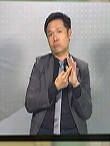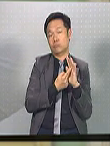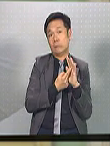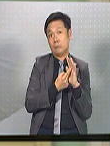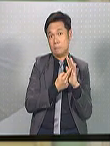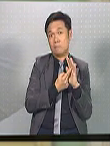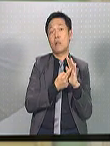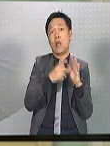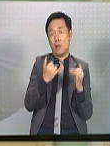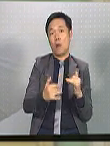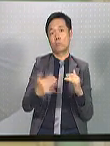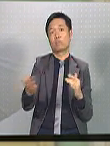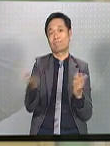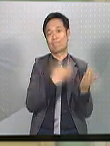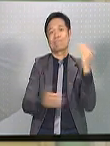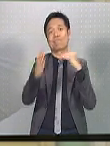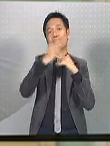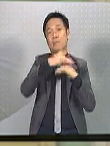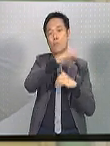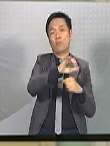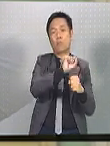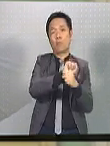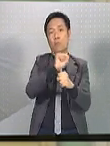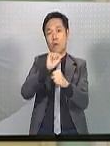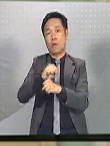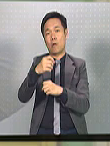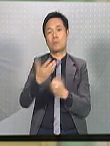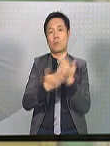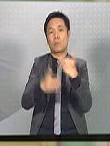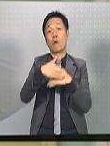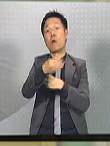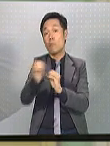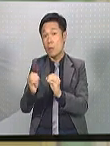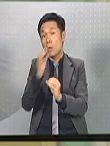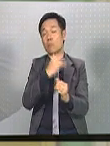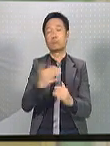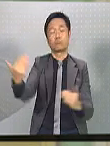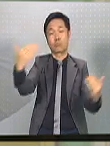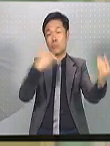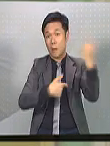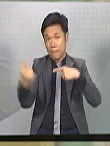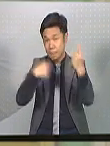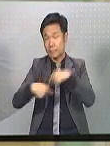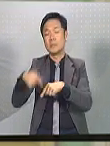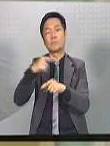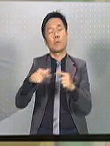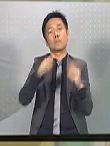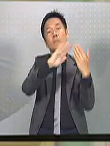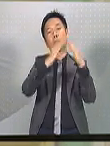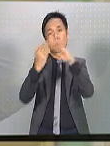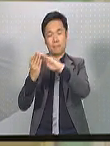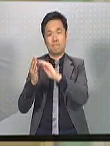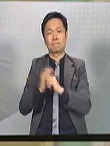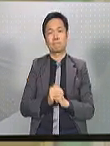mulai ingin pulang ke tempat gereja ataupun kediaman mereka di Banda Banda mesra Hai saya